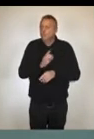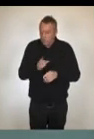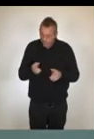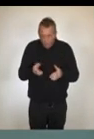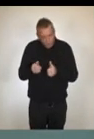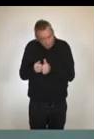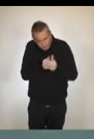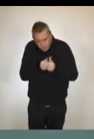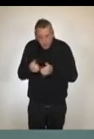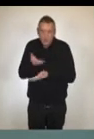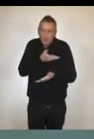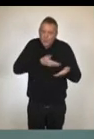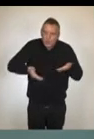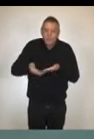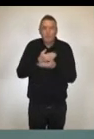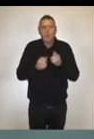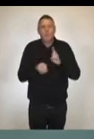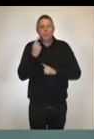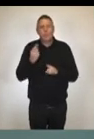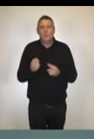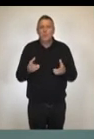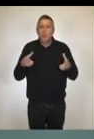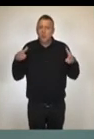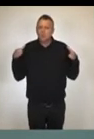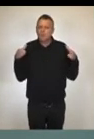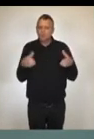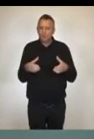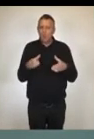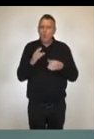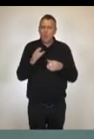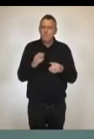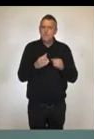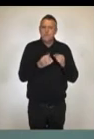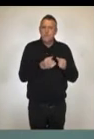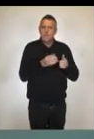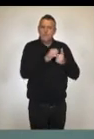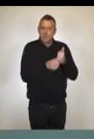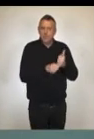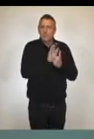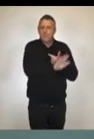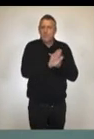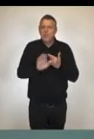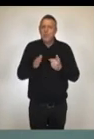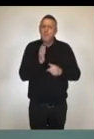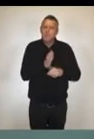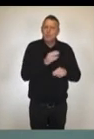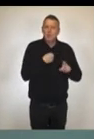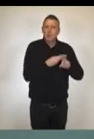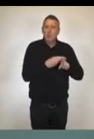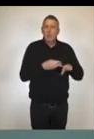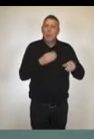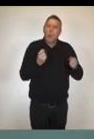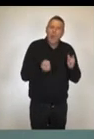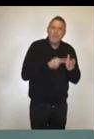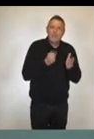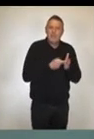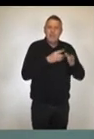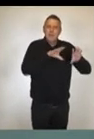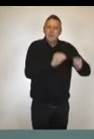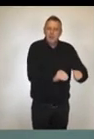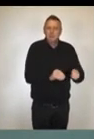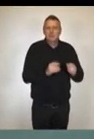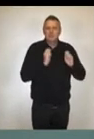Pour ce faire, nous allons développer des réponses collectives aux problématiques individuelles, telles que disposer de lieux pour répéter, créer et montrer son